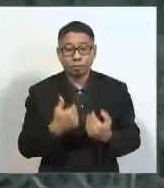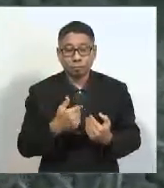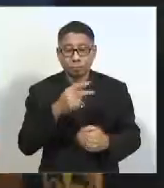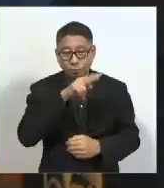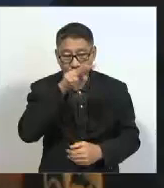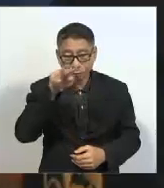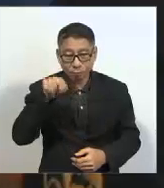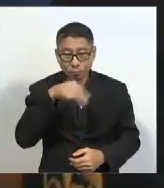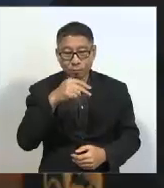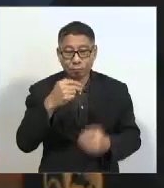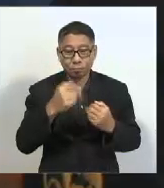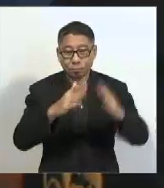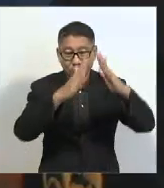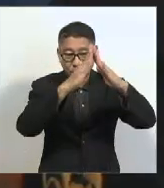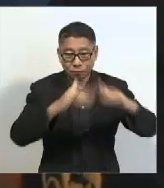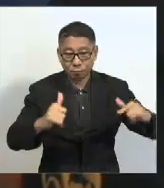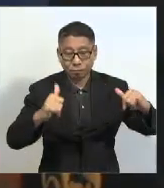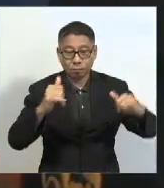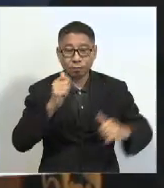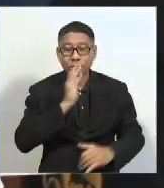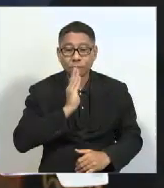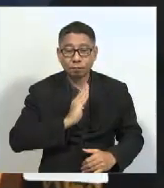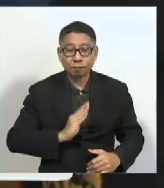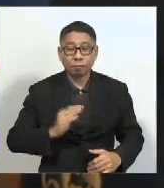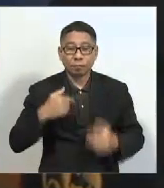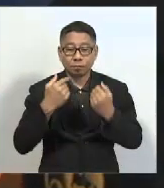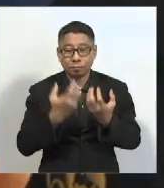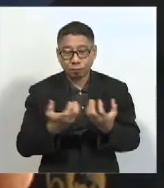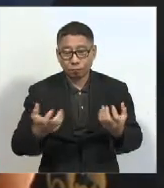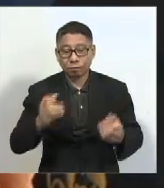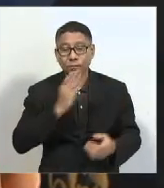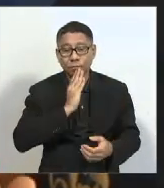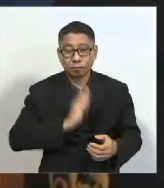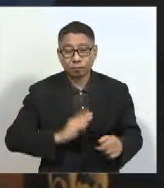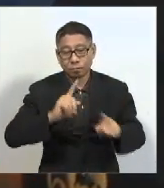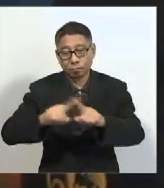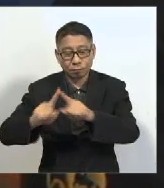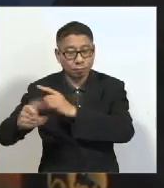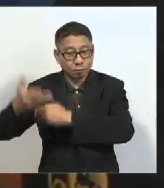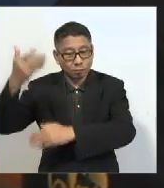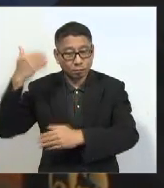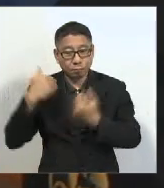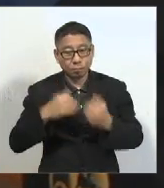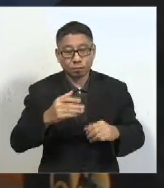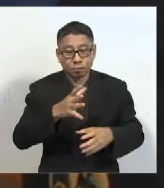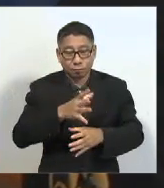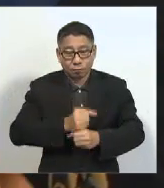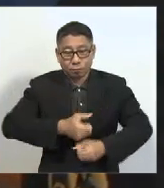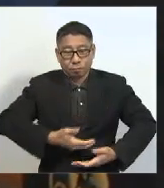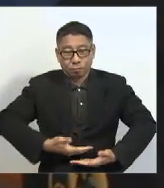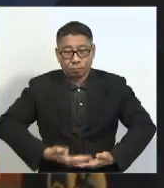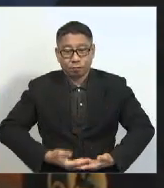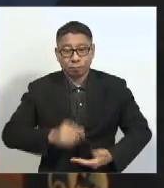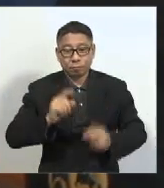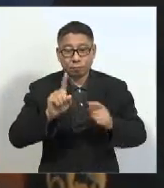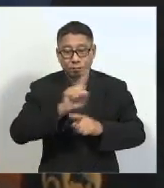ชมพิพิธภัณฑ์วัตถุโบราณเนาะค่ะสมัยธราวดีแล้วก็หลวงพ่อศิลาแรงที่เป็น1ใน3ของโล